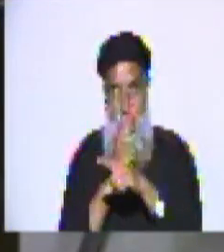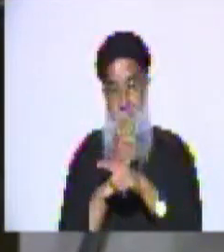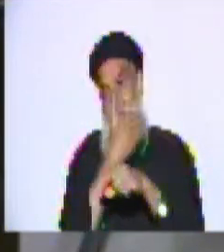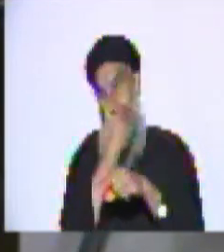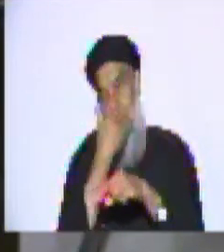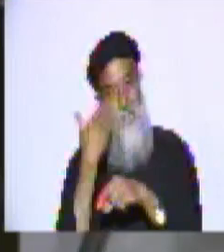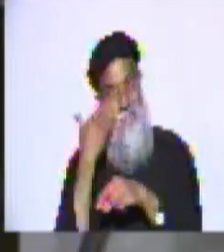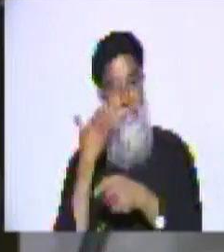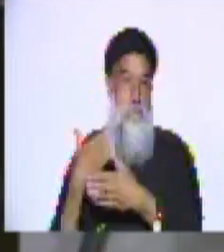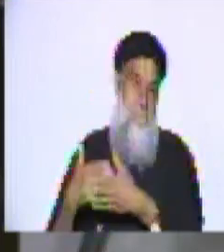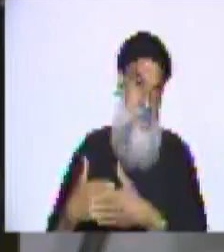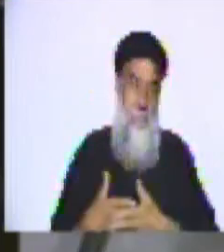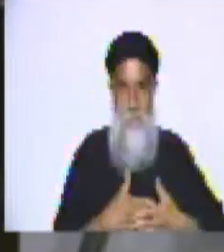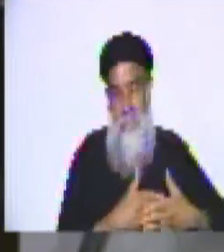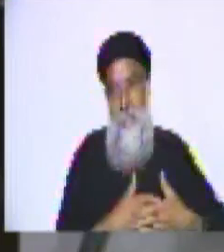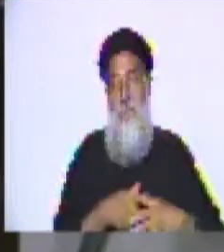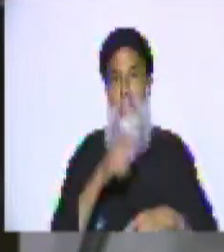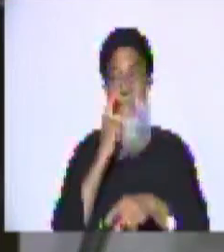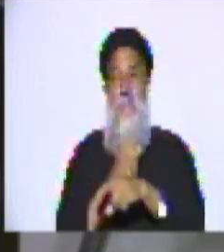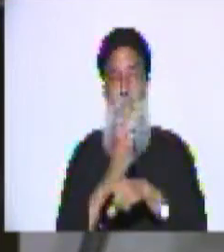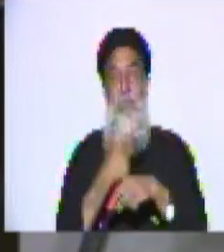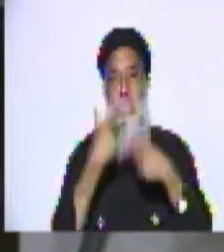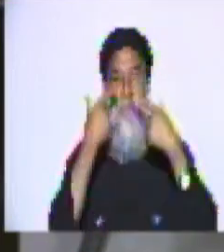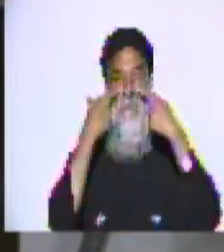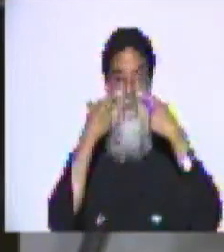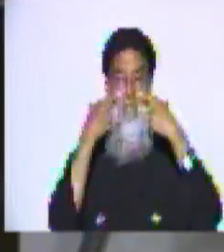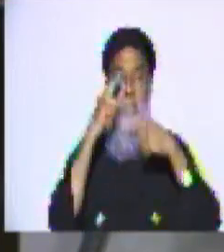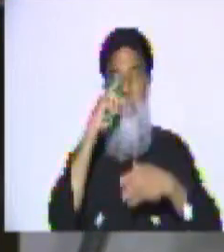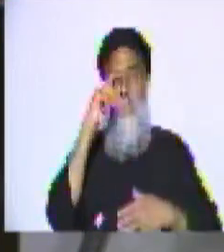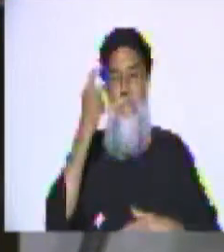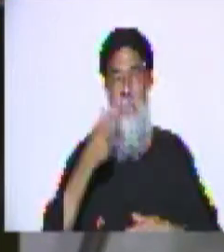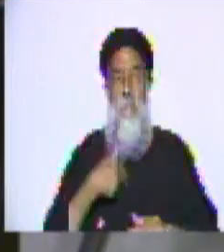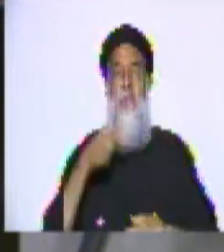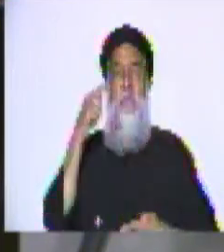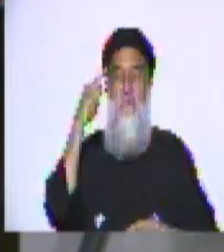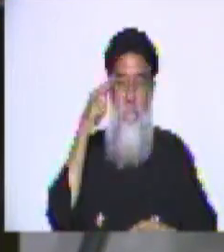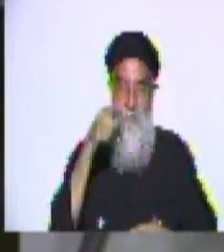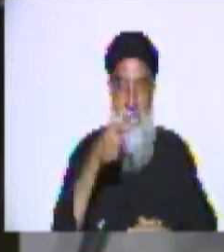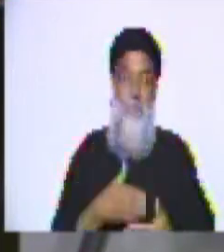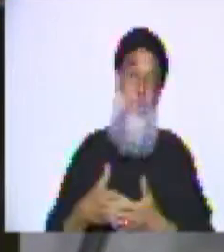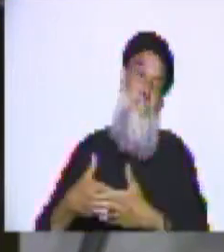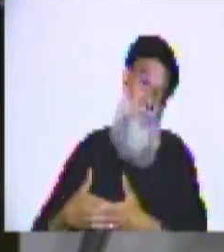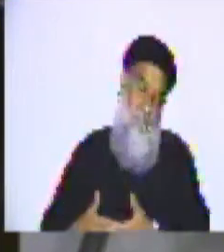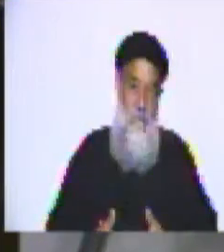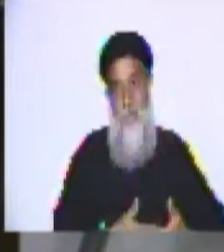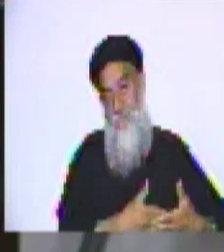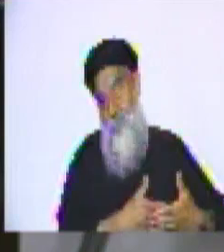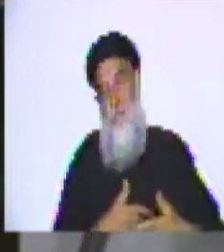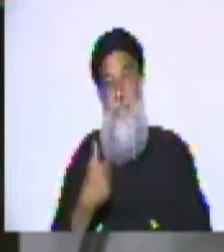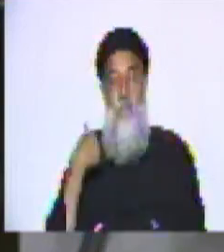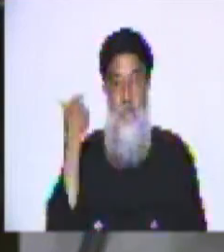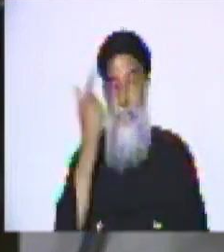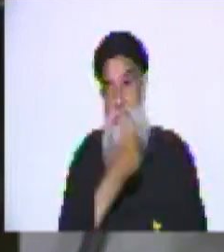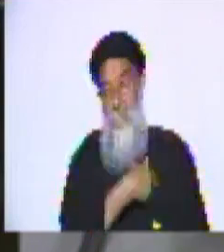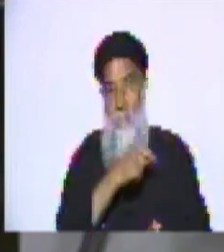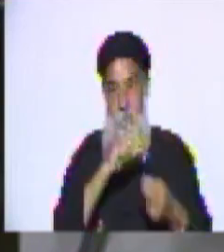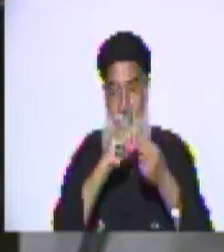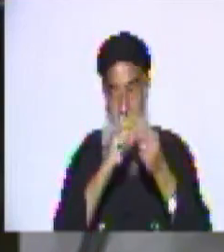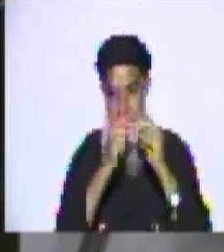العذراء، الصوم اللي صاموا الرسل عشان يشوفوا نفس المنظر اللي شافه القديس توما